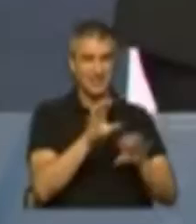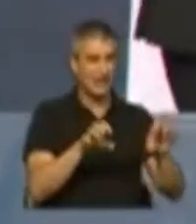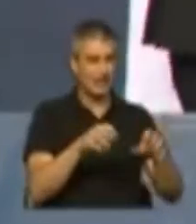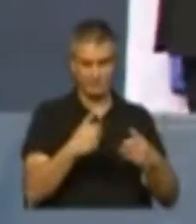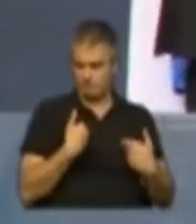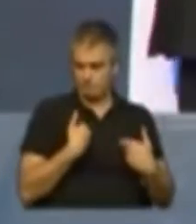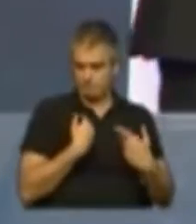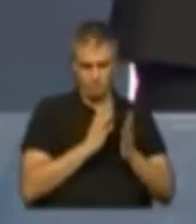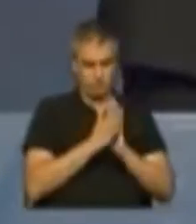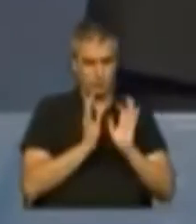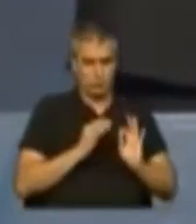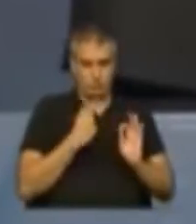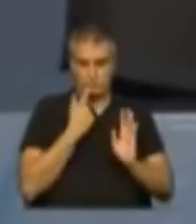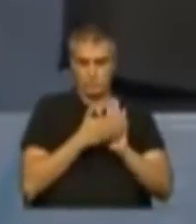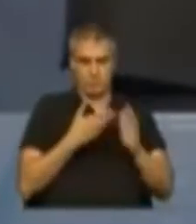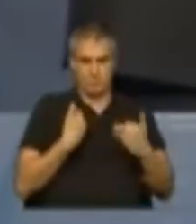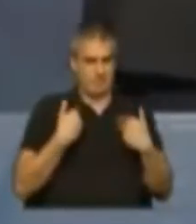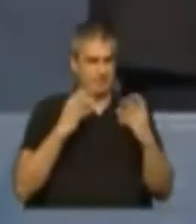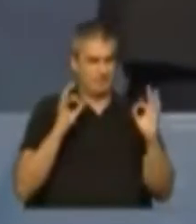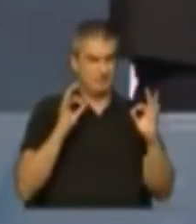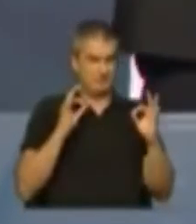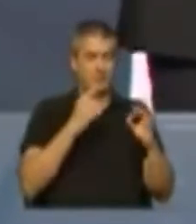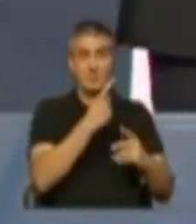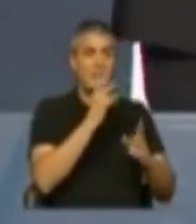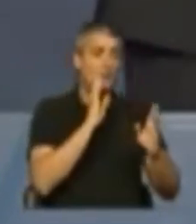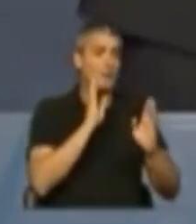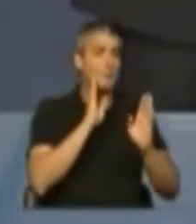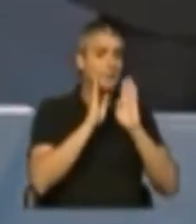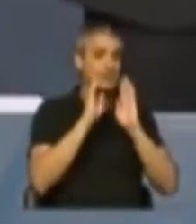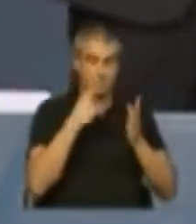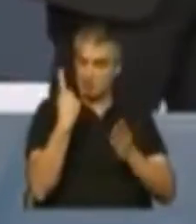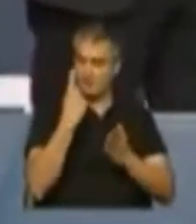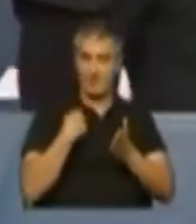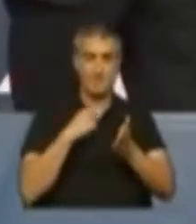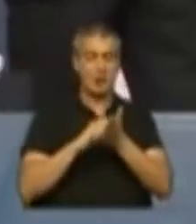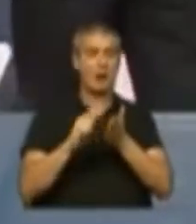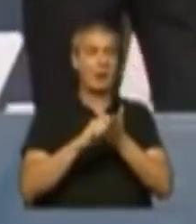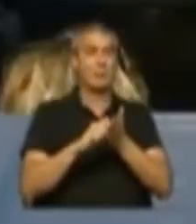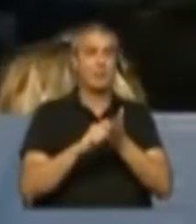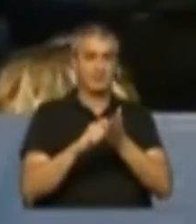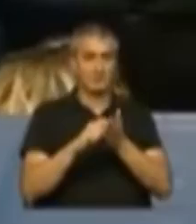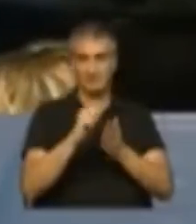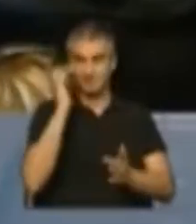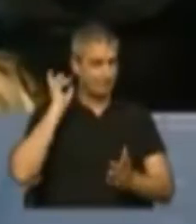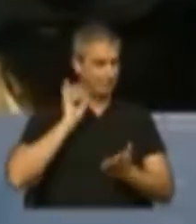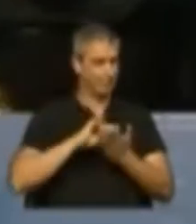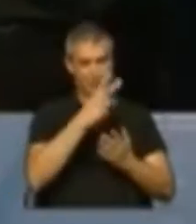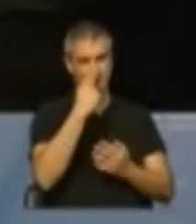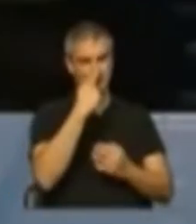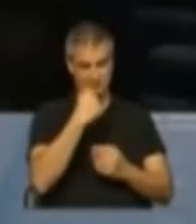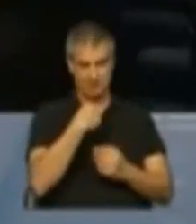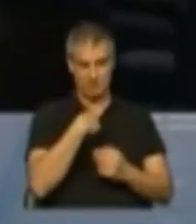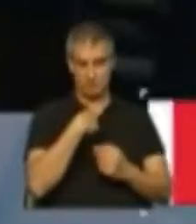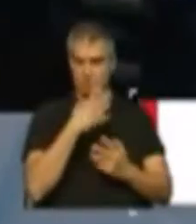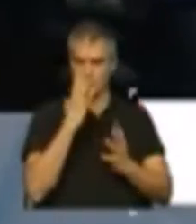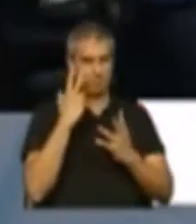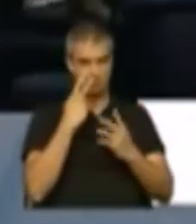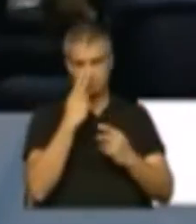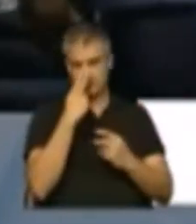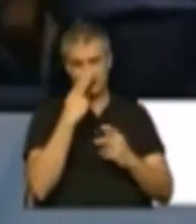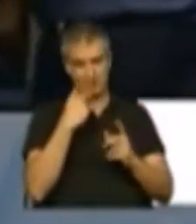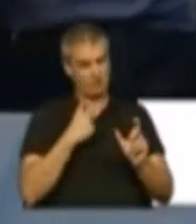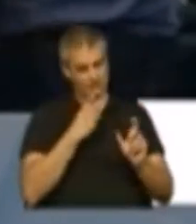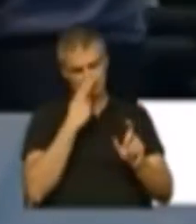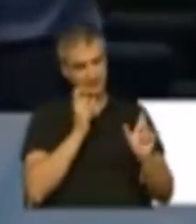מעולם לא נאמר. בעצם בפוסט אחד בפייסבוק כתבתי פעם אחת בשיאו של הניסיון שלי שאני מאוד גאה בו למנוע